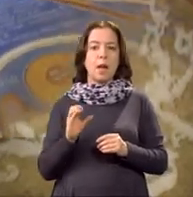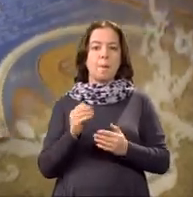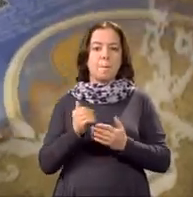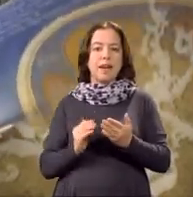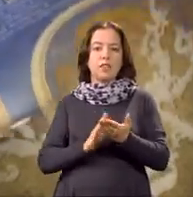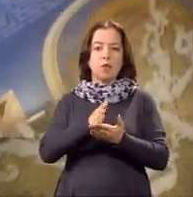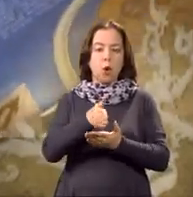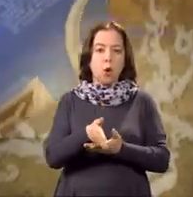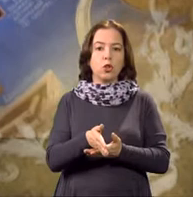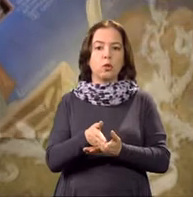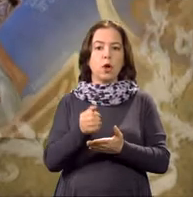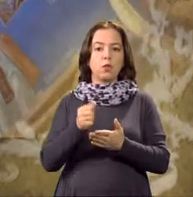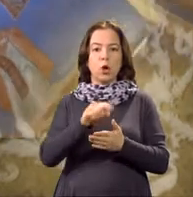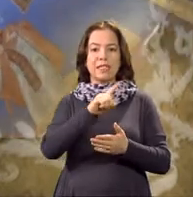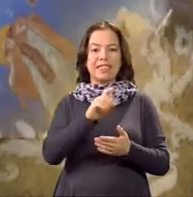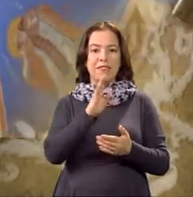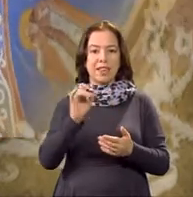печер.